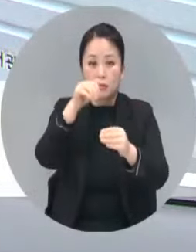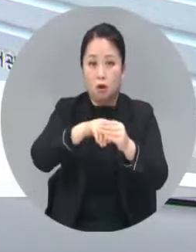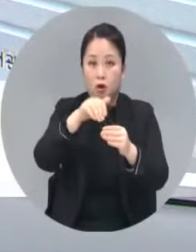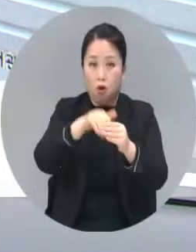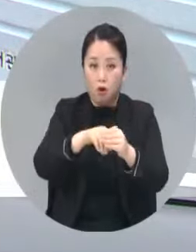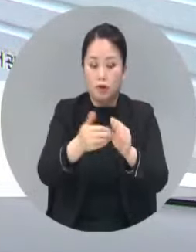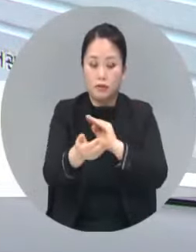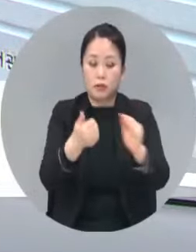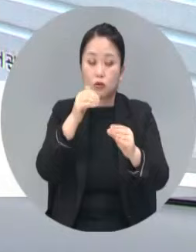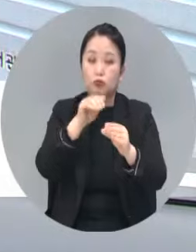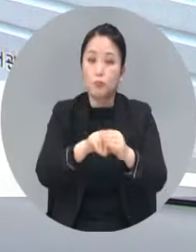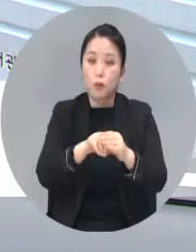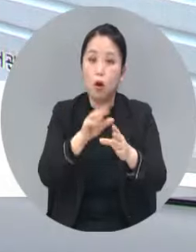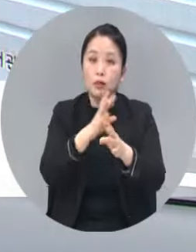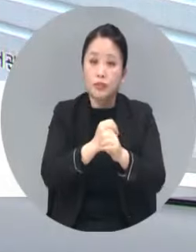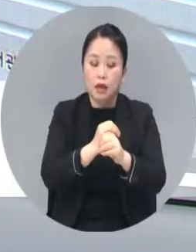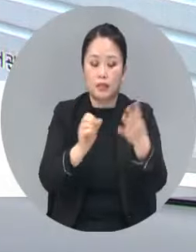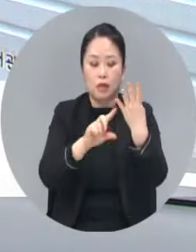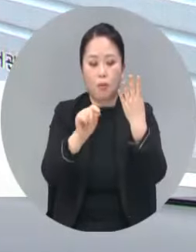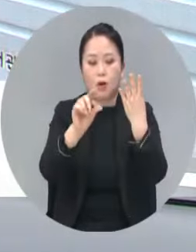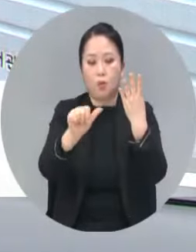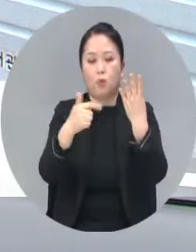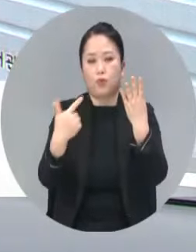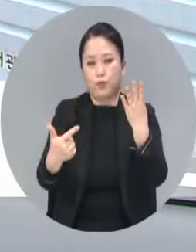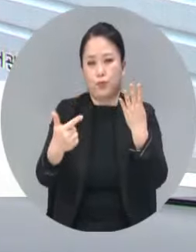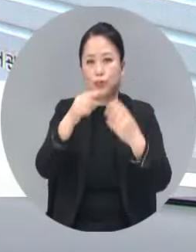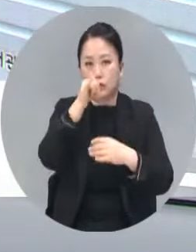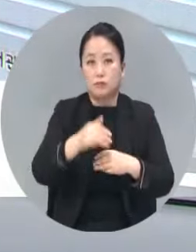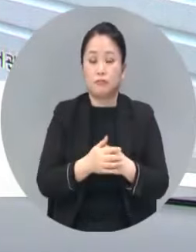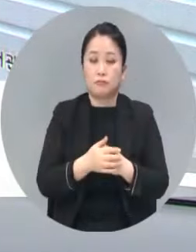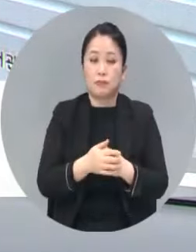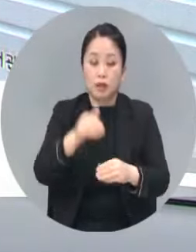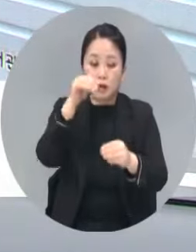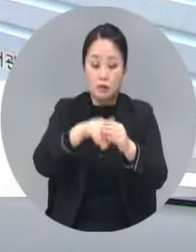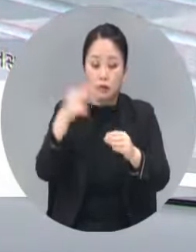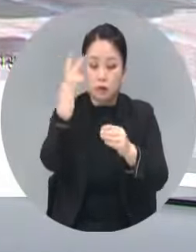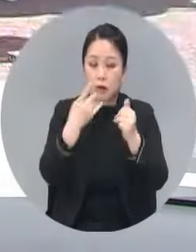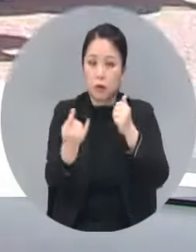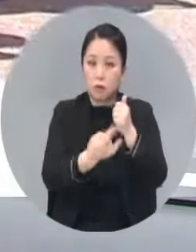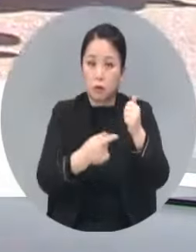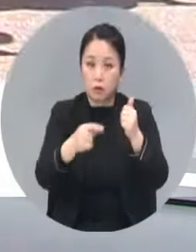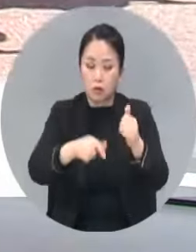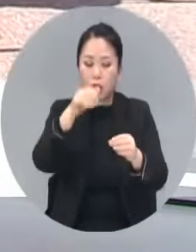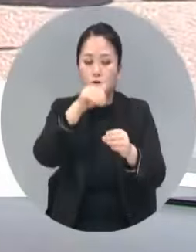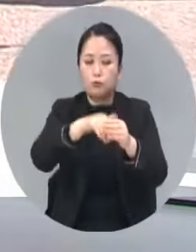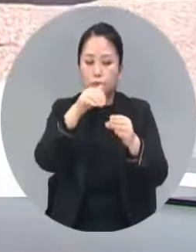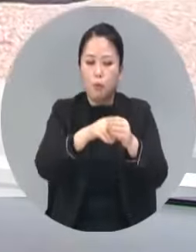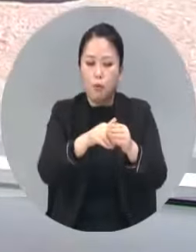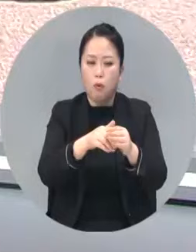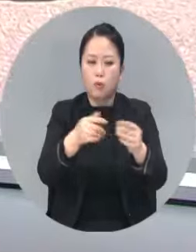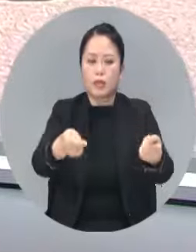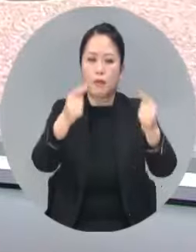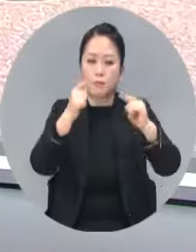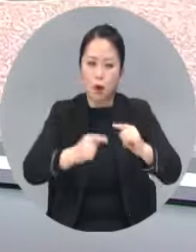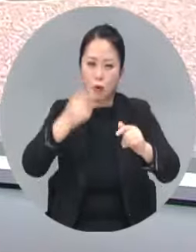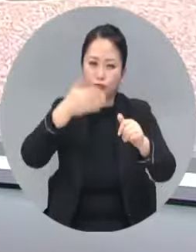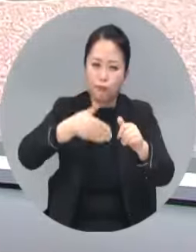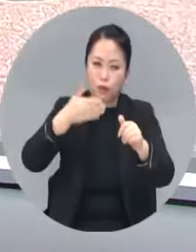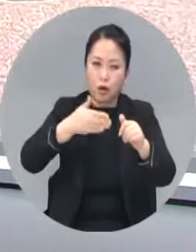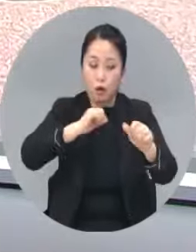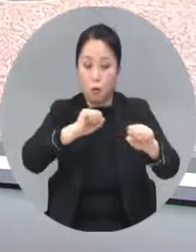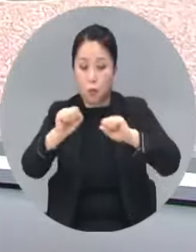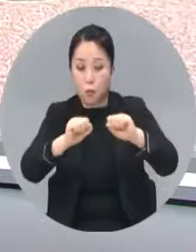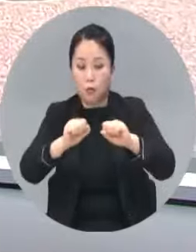사전투표는 오는 5일과 6일 이틀 동안 진행됩니다. 선거관리위원회의 투표 독려 현장을 정진명 기자가